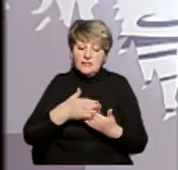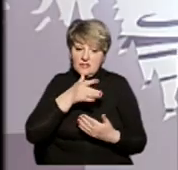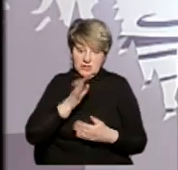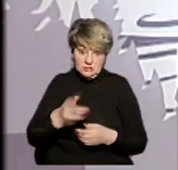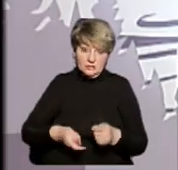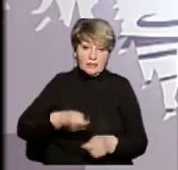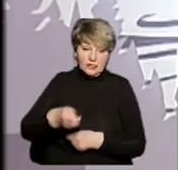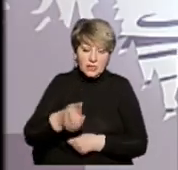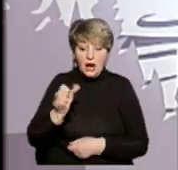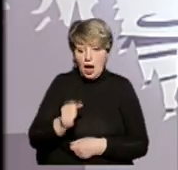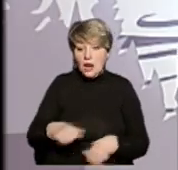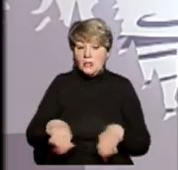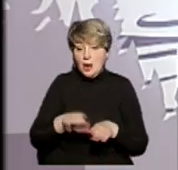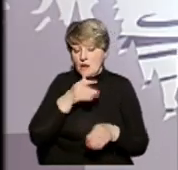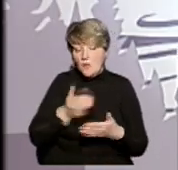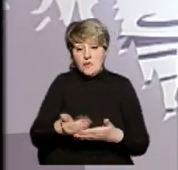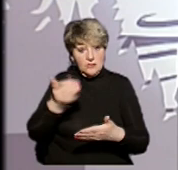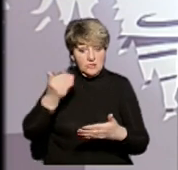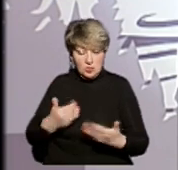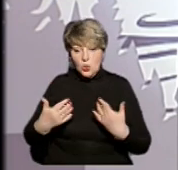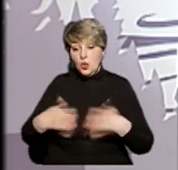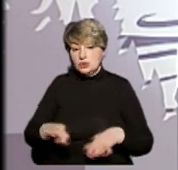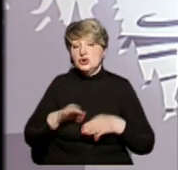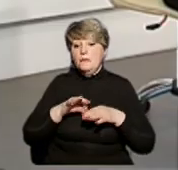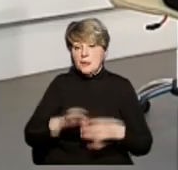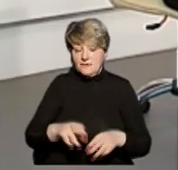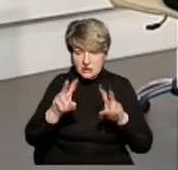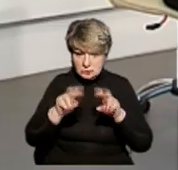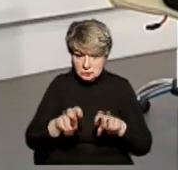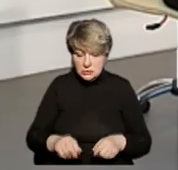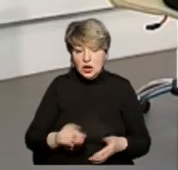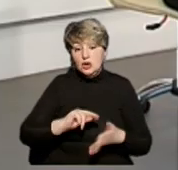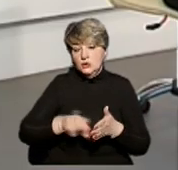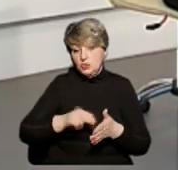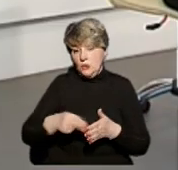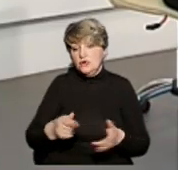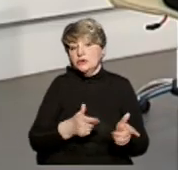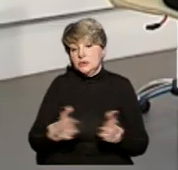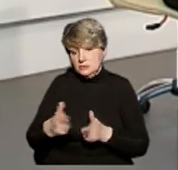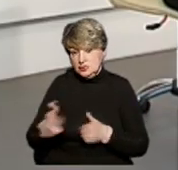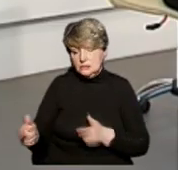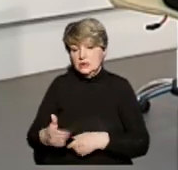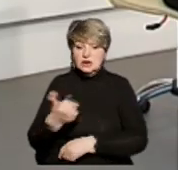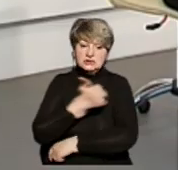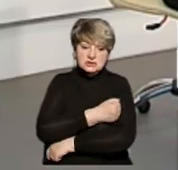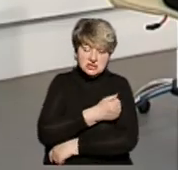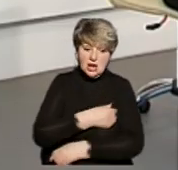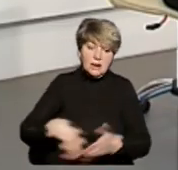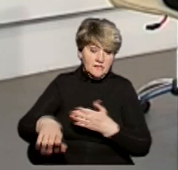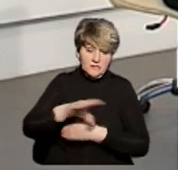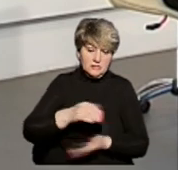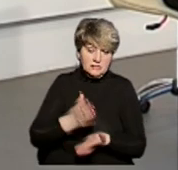часом. А так, вони завчасно провели огляди, вони підготували довідки, довідки про щеплення, і ось весь цей пакет,